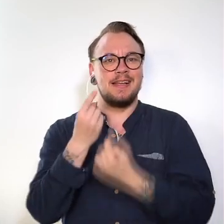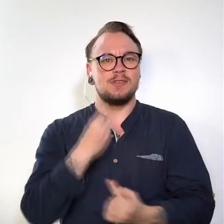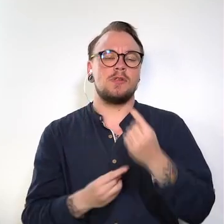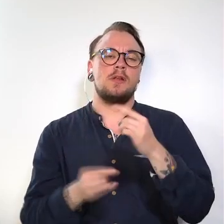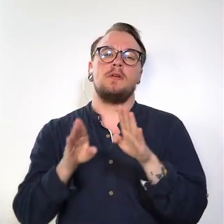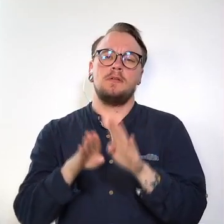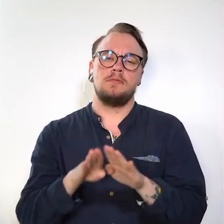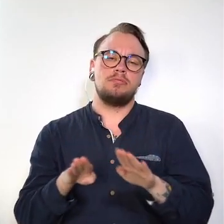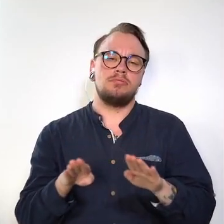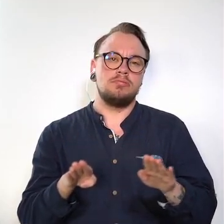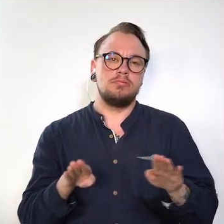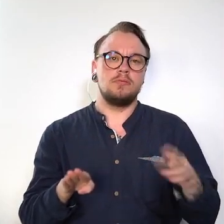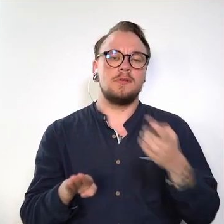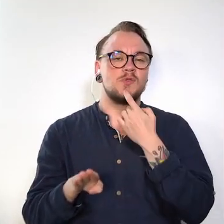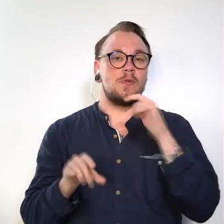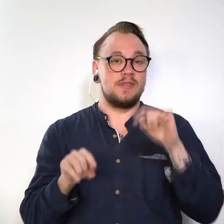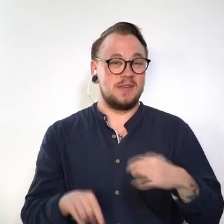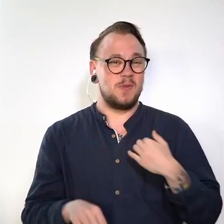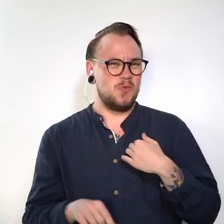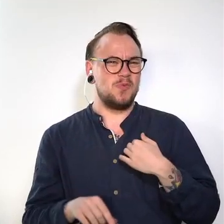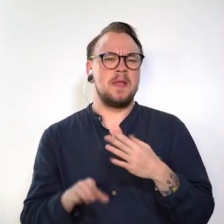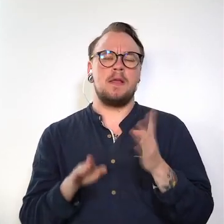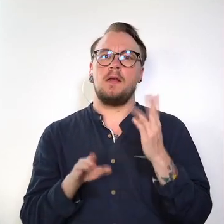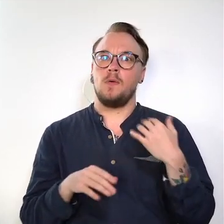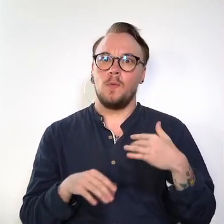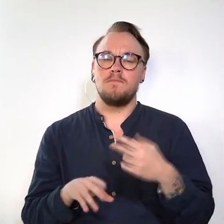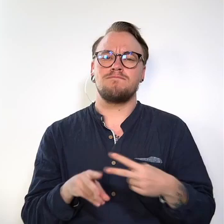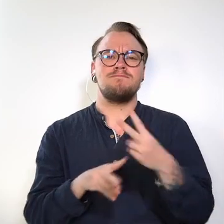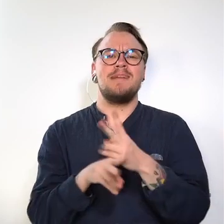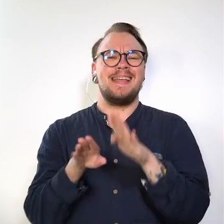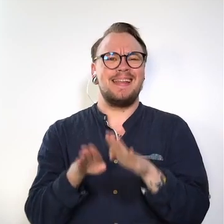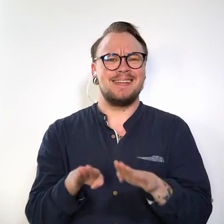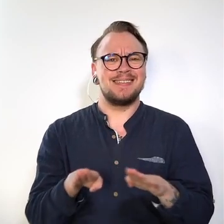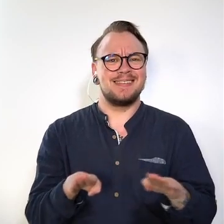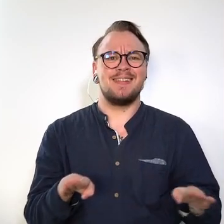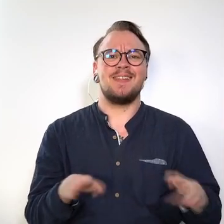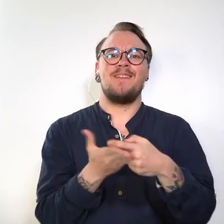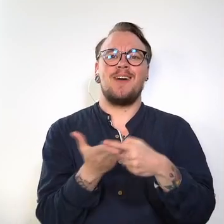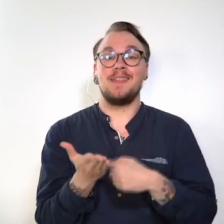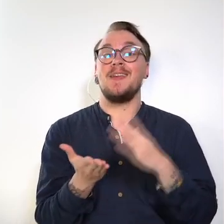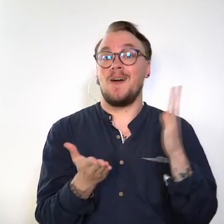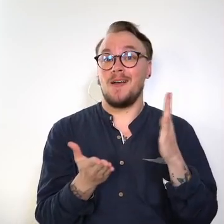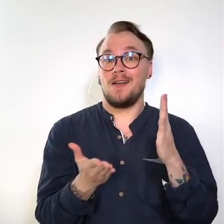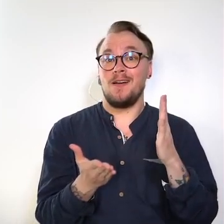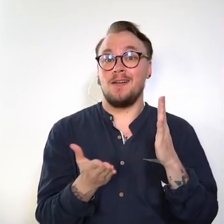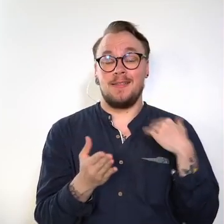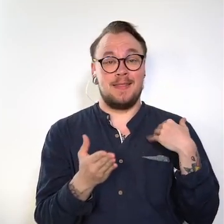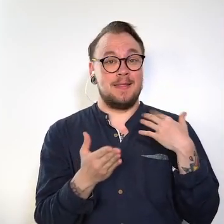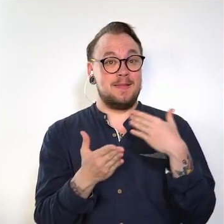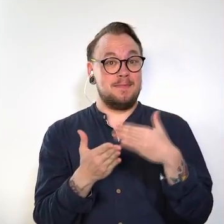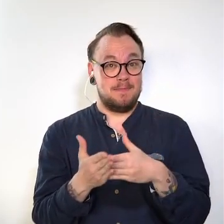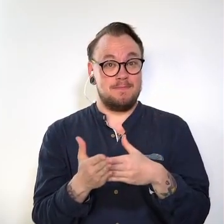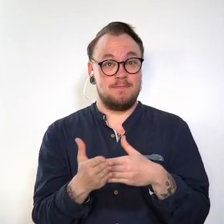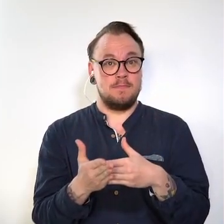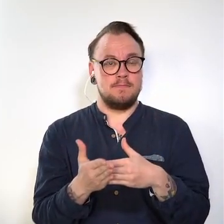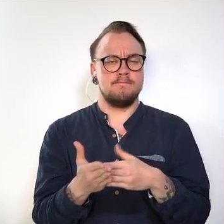ollut, ainakin minulla on se mielikuva, että niin vienyt oman aikansa, että on päästy tähän vaiheeseen. Ja mä luulen, että siinä on